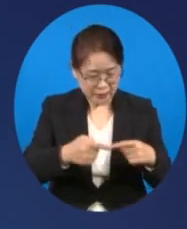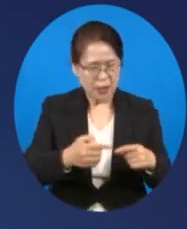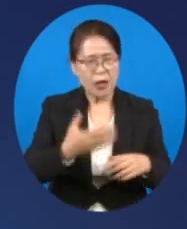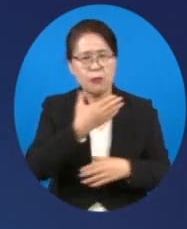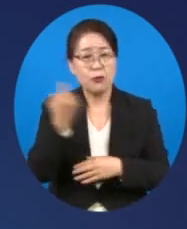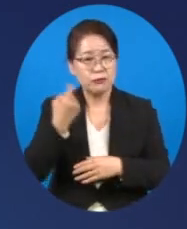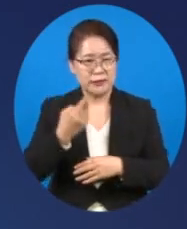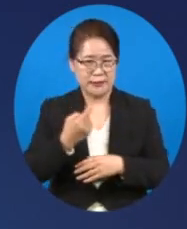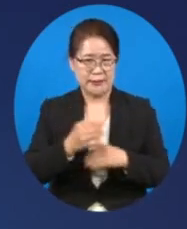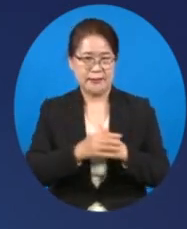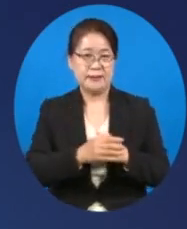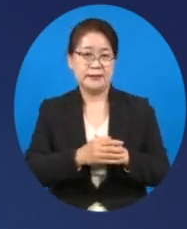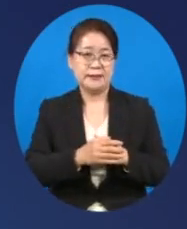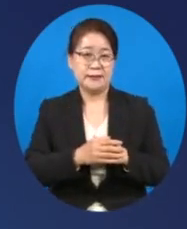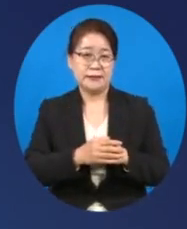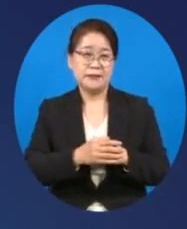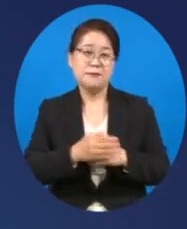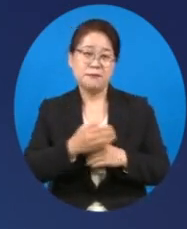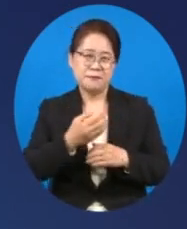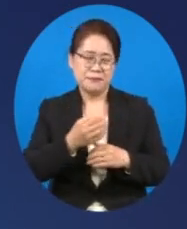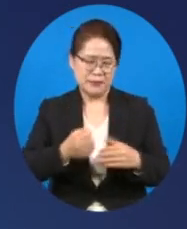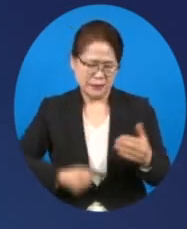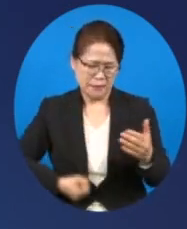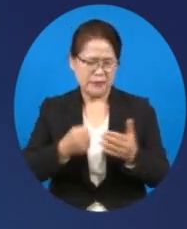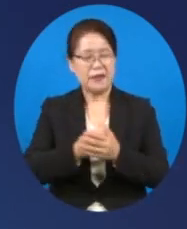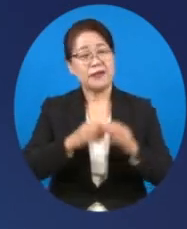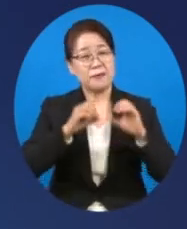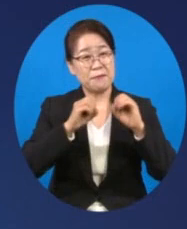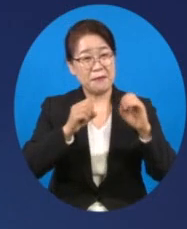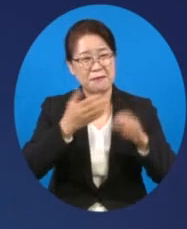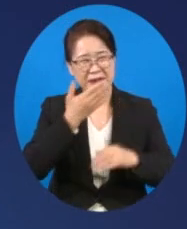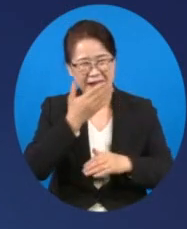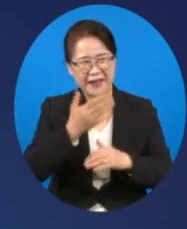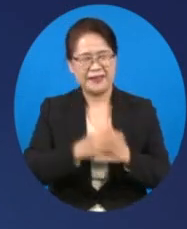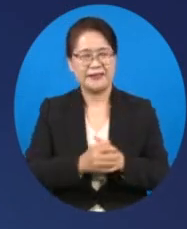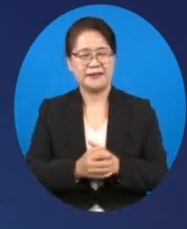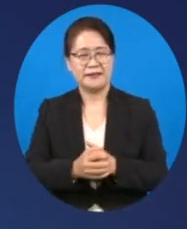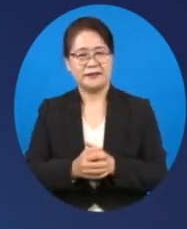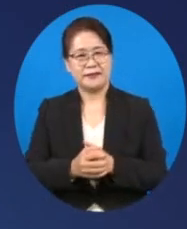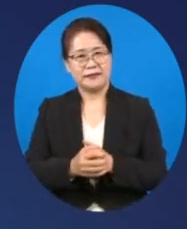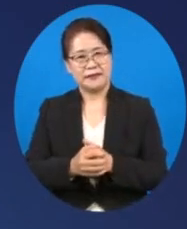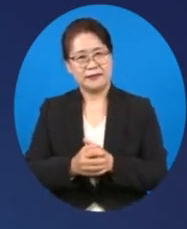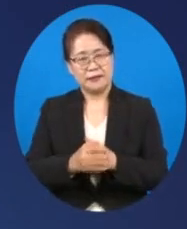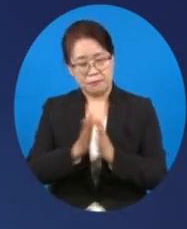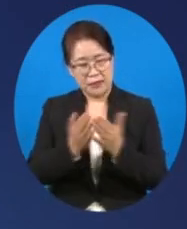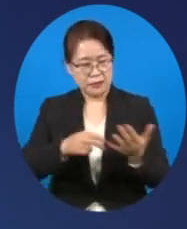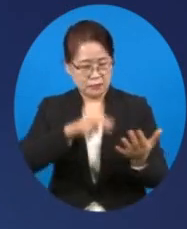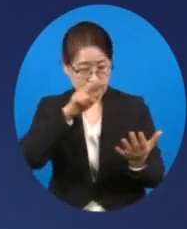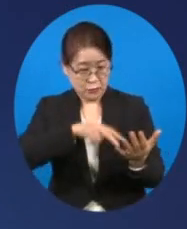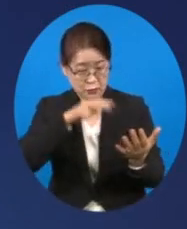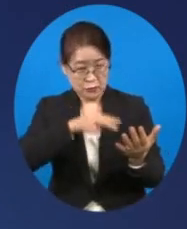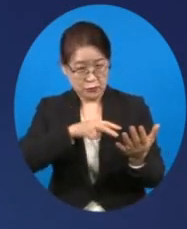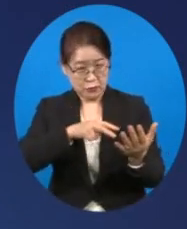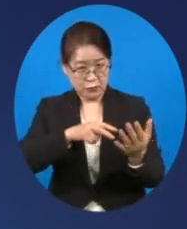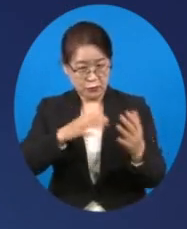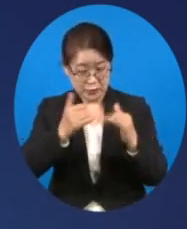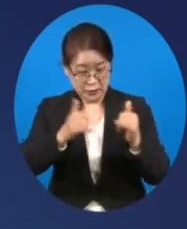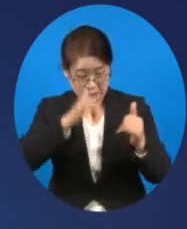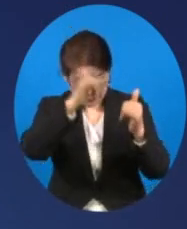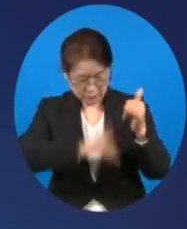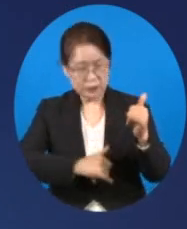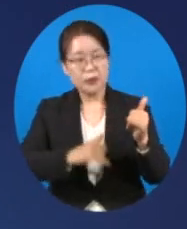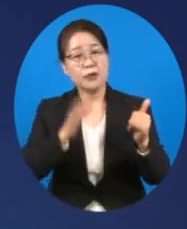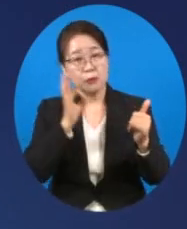그렇기 때문에 정말 우리에게 필요한게 뭐냐 그러면 확신입니다 여러분 성경을 보거나 인류 역사를 보십시오